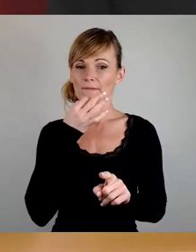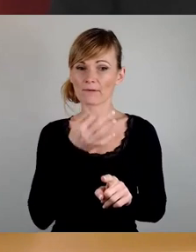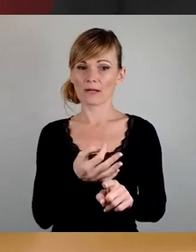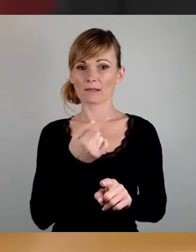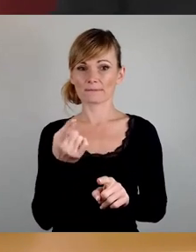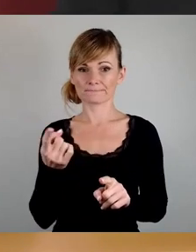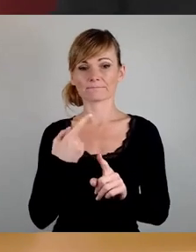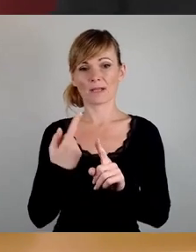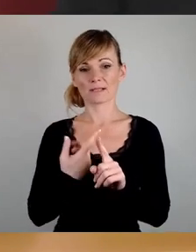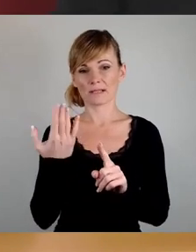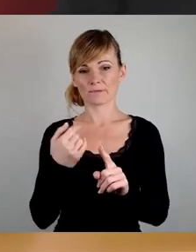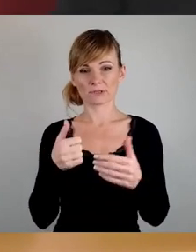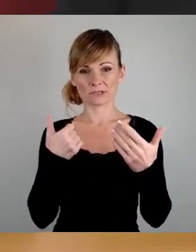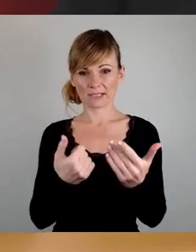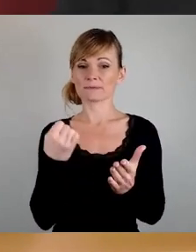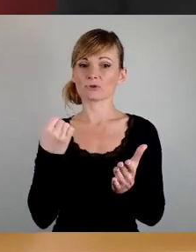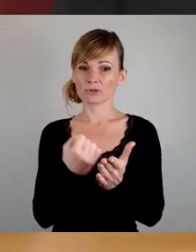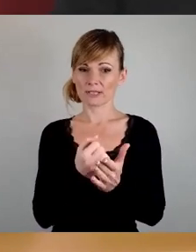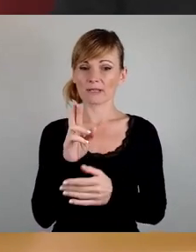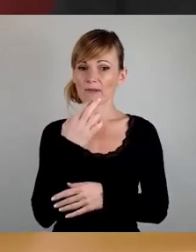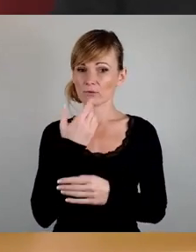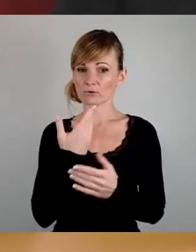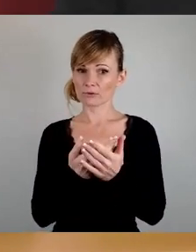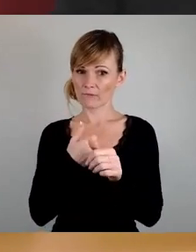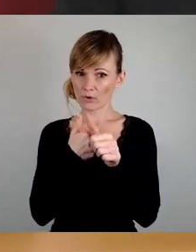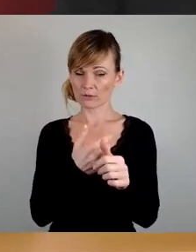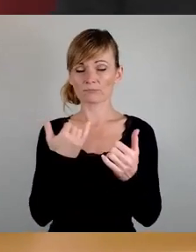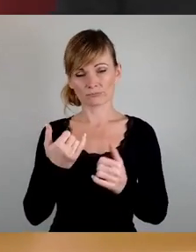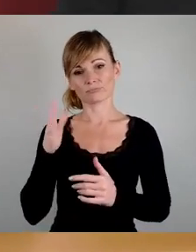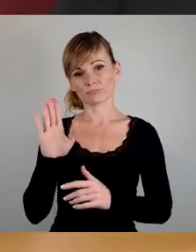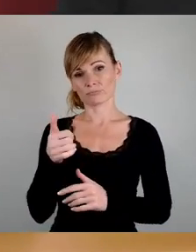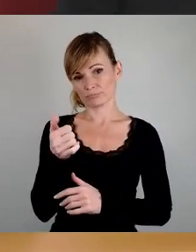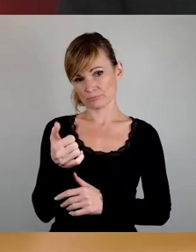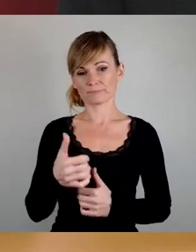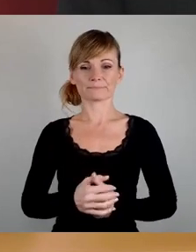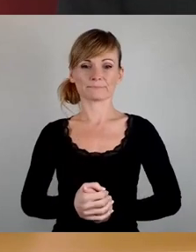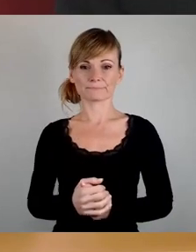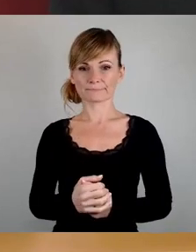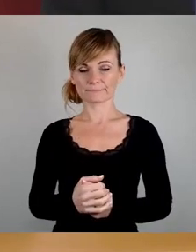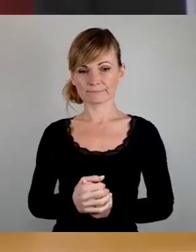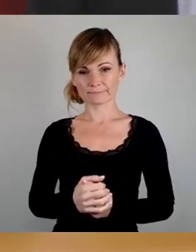von 6. Wer dem folgen möchte, den bitte ich jetzt um das Stimmzeichen.